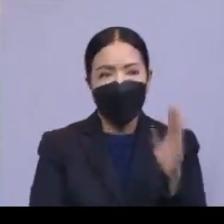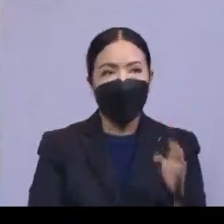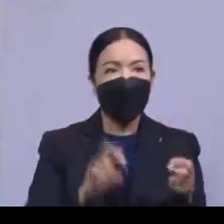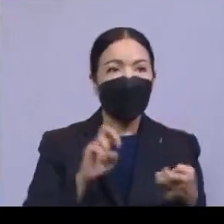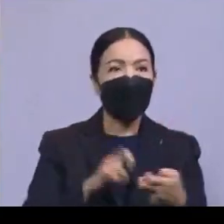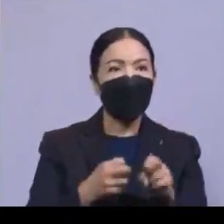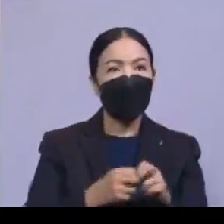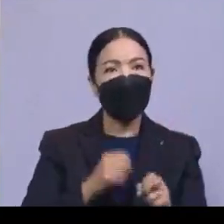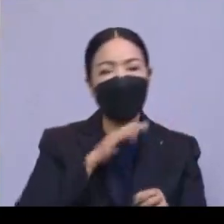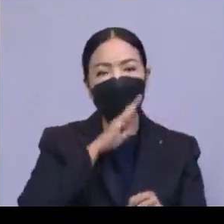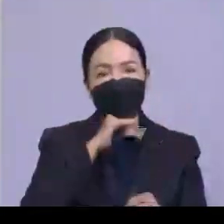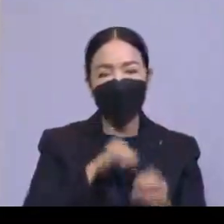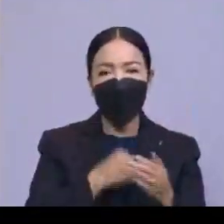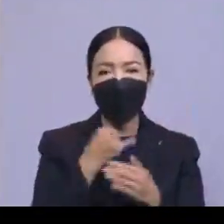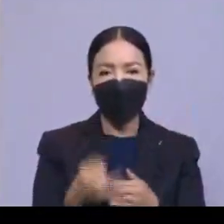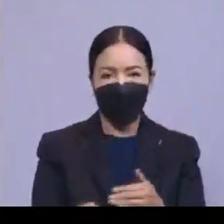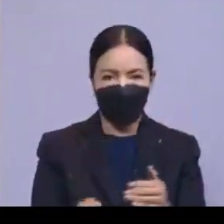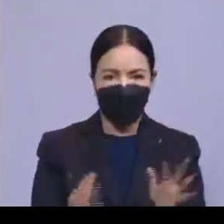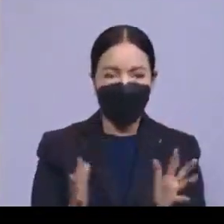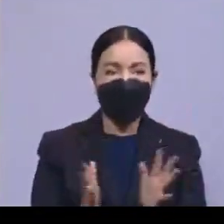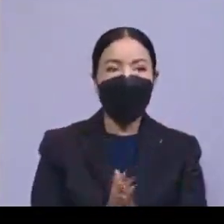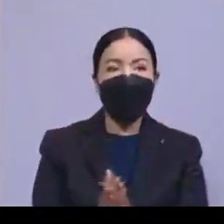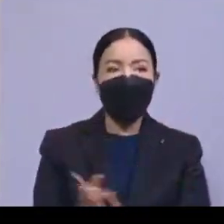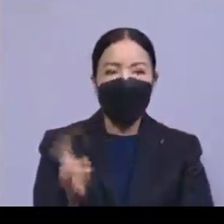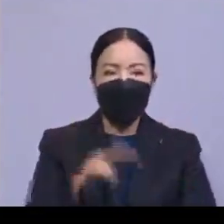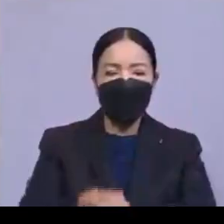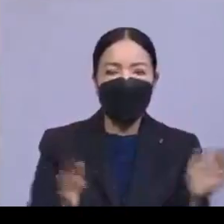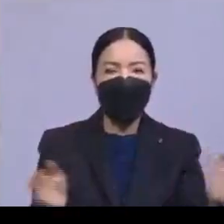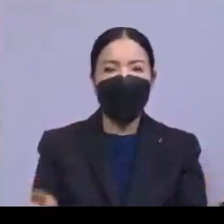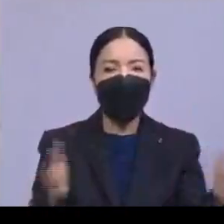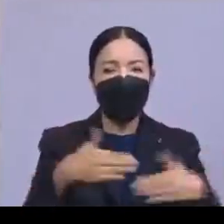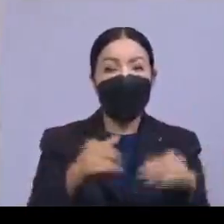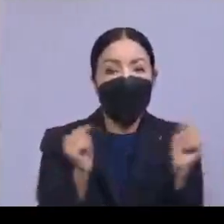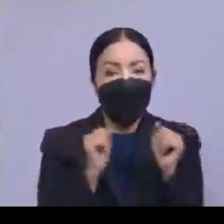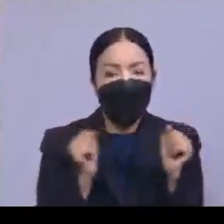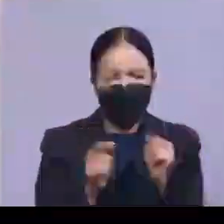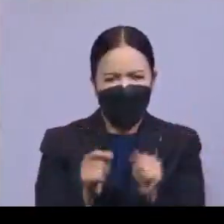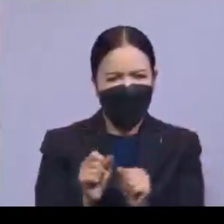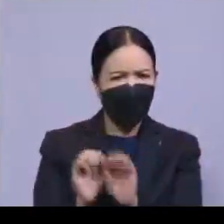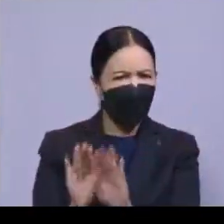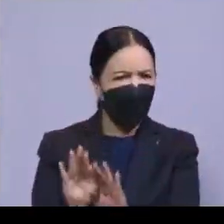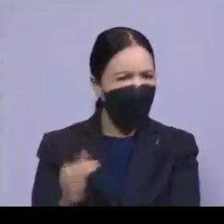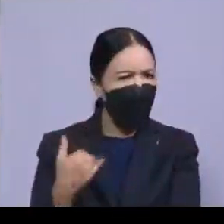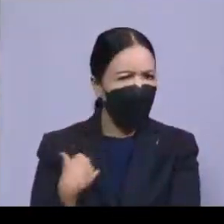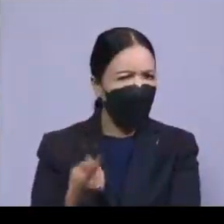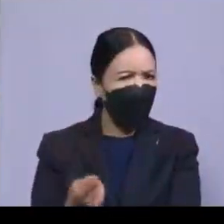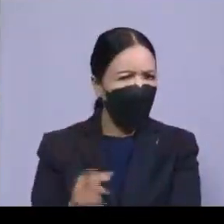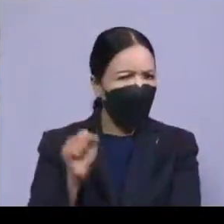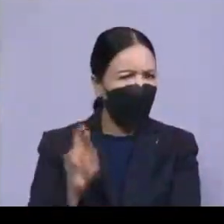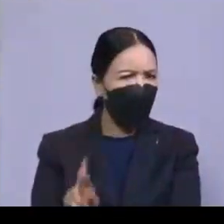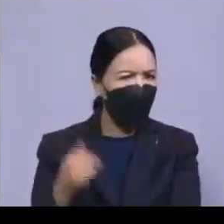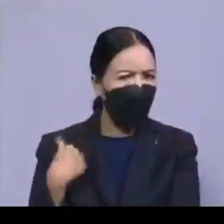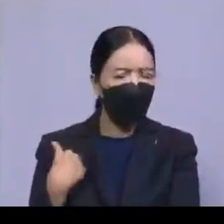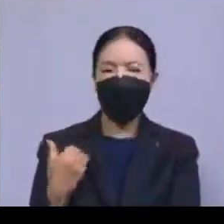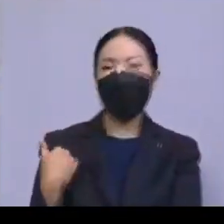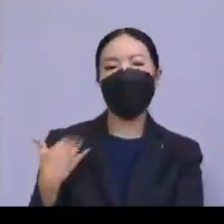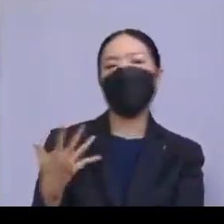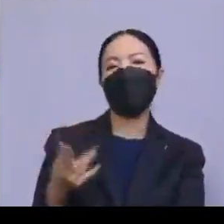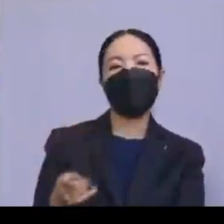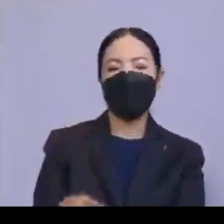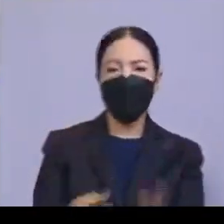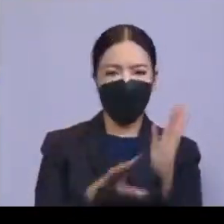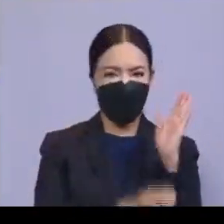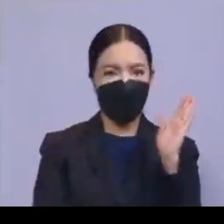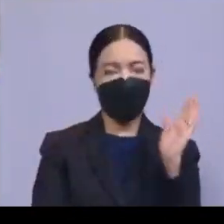หมูนี้ยังไม่จบที่สงขลาเขาก็ไปตรวจช่องเย็นเหมือนกันที่นี่ไปดูซิว่าเกิดอะไรกับตุ่นไม่เจอค่ะเออที่